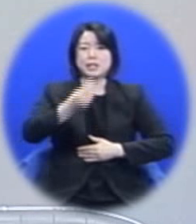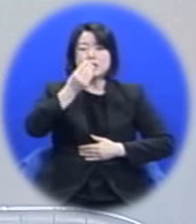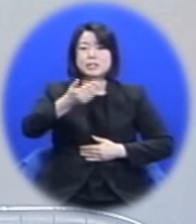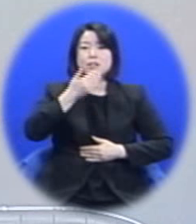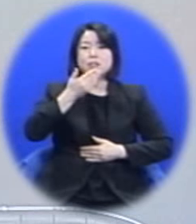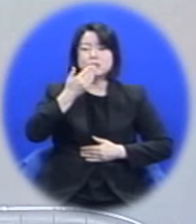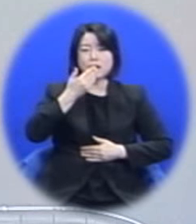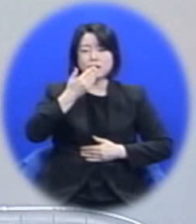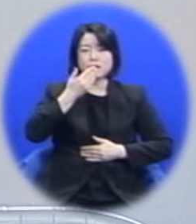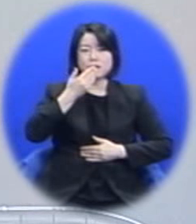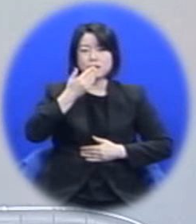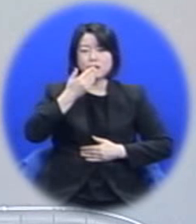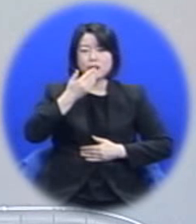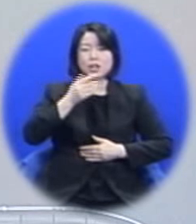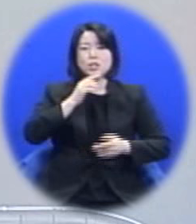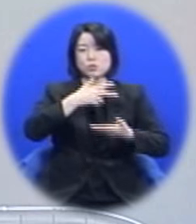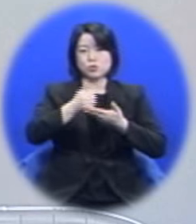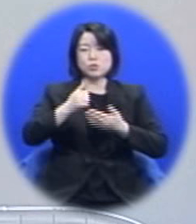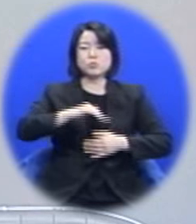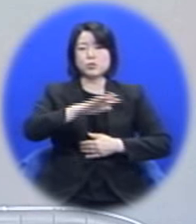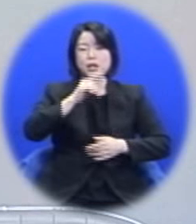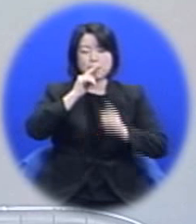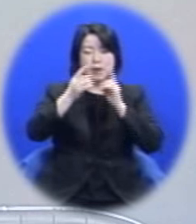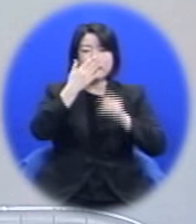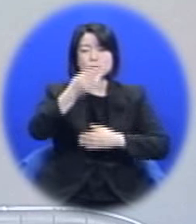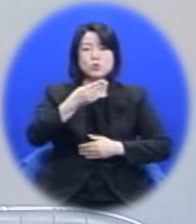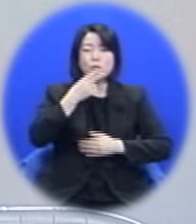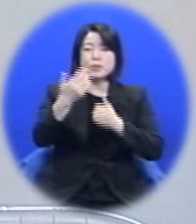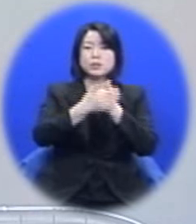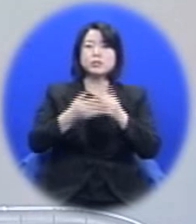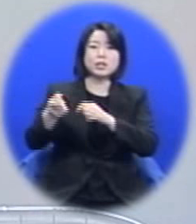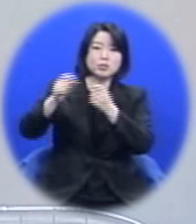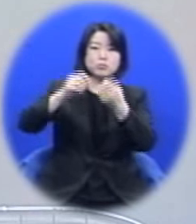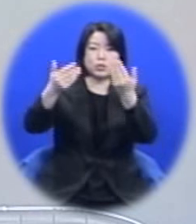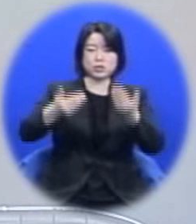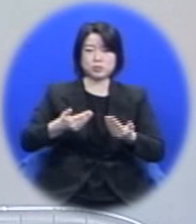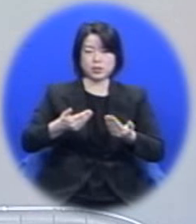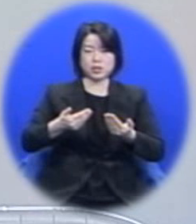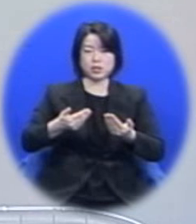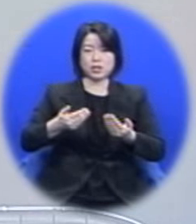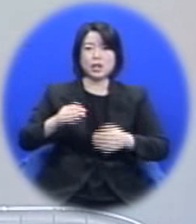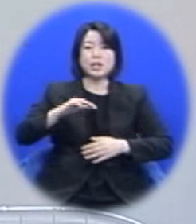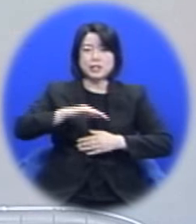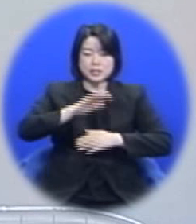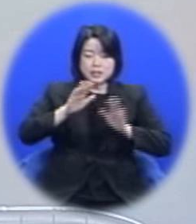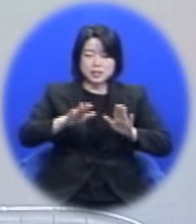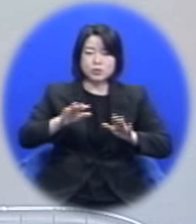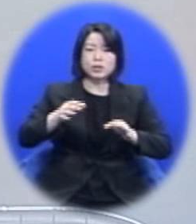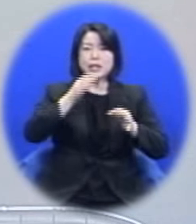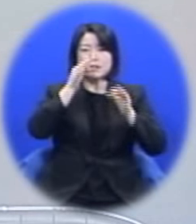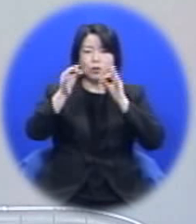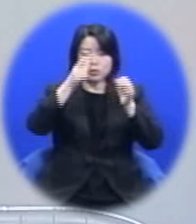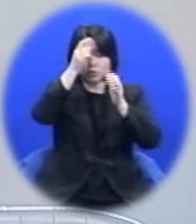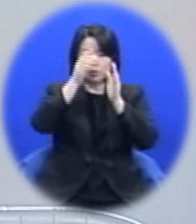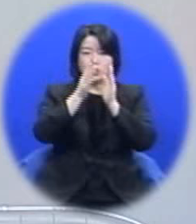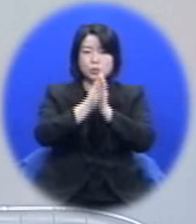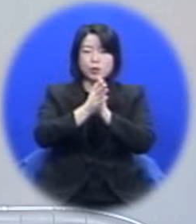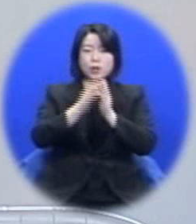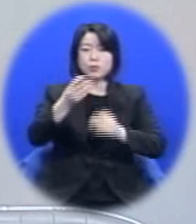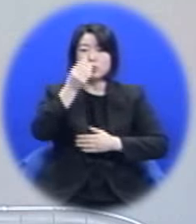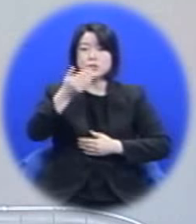주님은 우리에게 말할 수 없는 은혜를 부으십니다. 이제 우리 통성으로 기도하고 성찬을 받으실 텐데, 여러분,